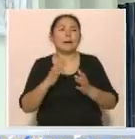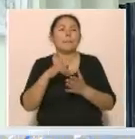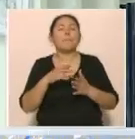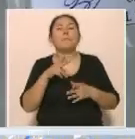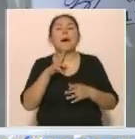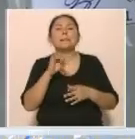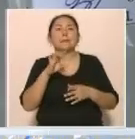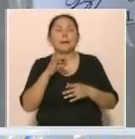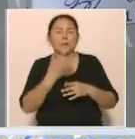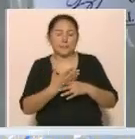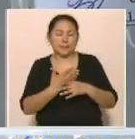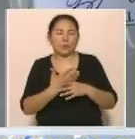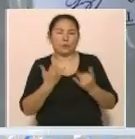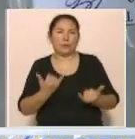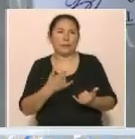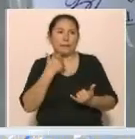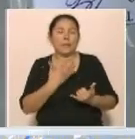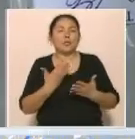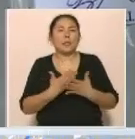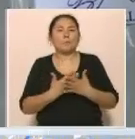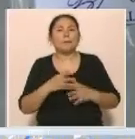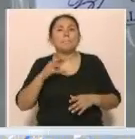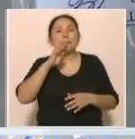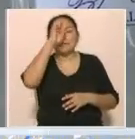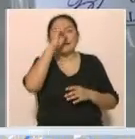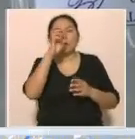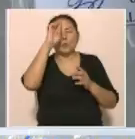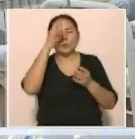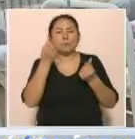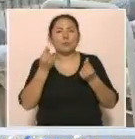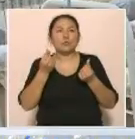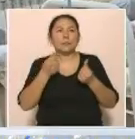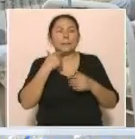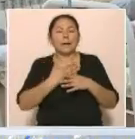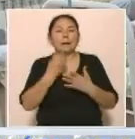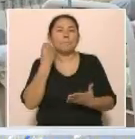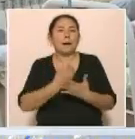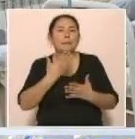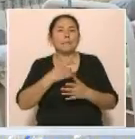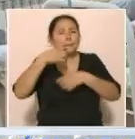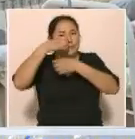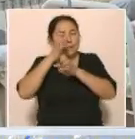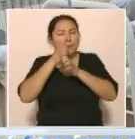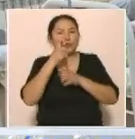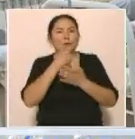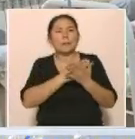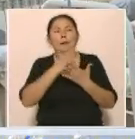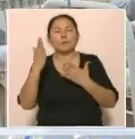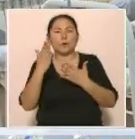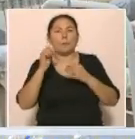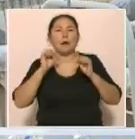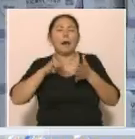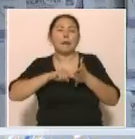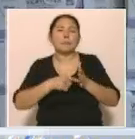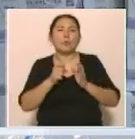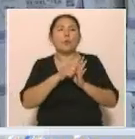шара қолдану туралы ұсыныс жіберілген. Жалпы мемлекеттік бюджеттің қымбат зерттеулерді жүзеге асыру мақсатында